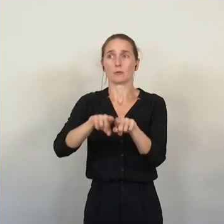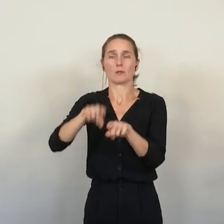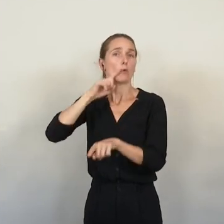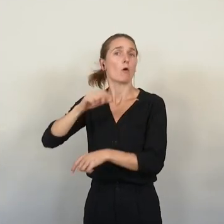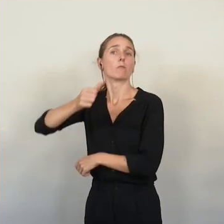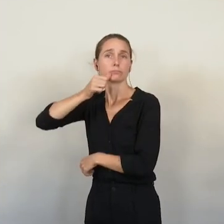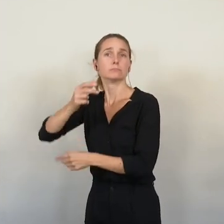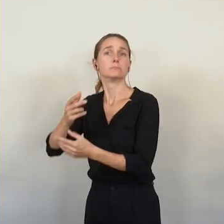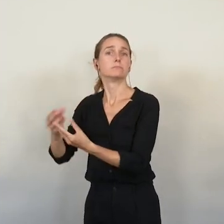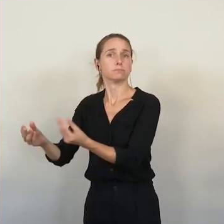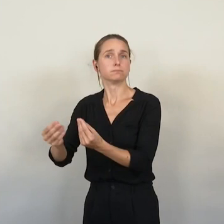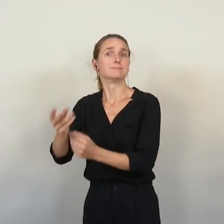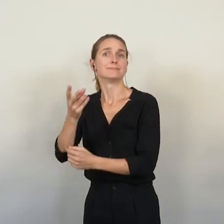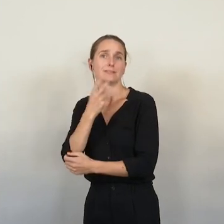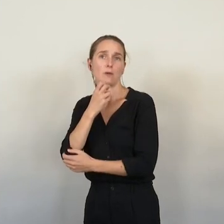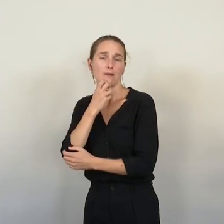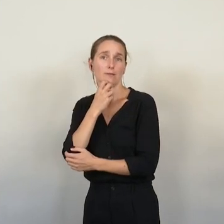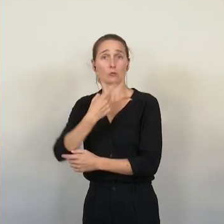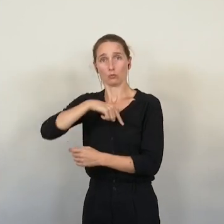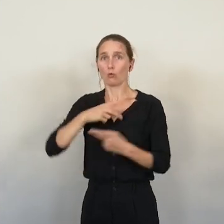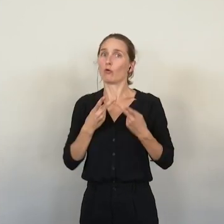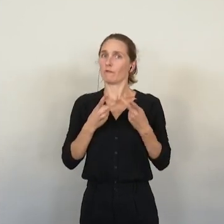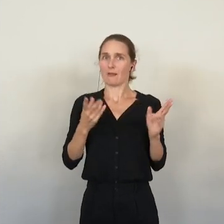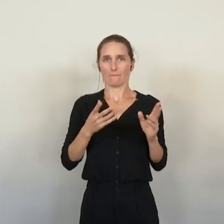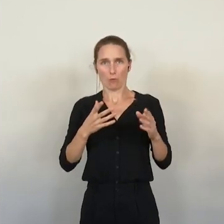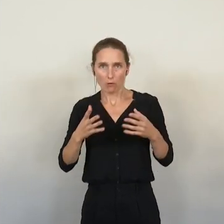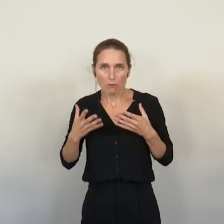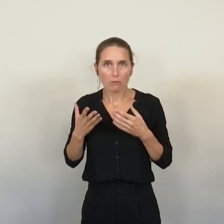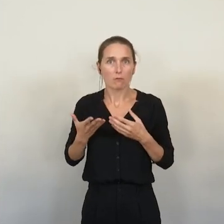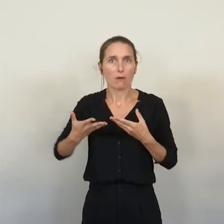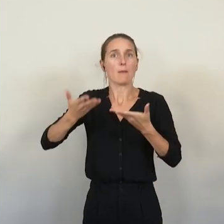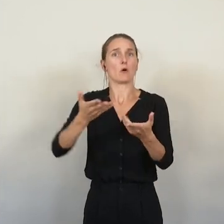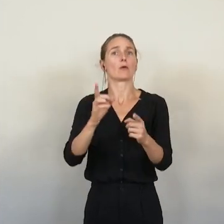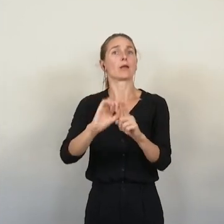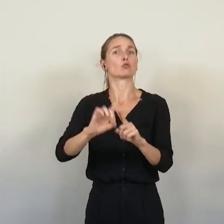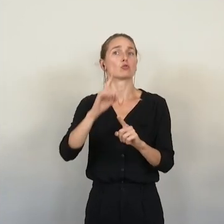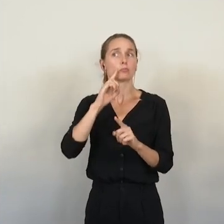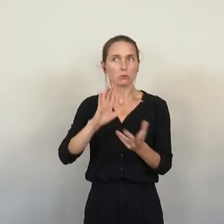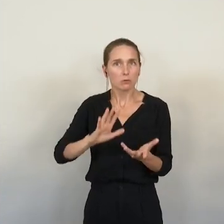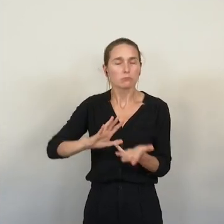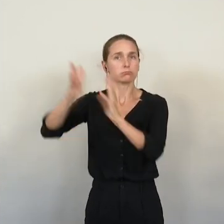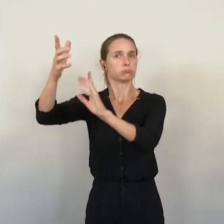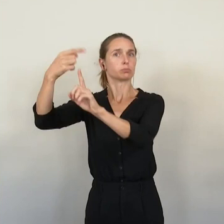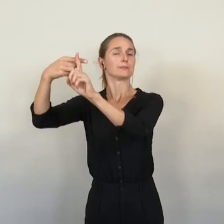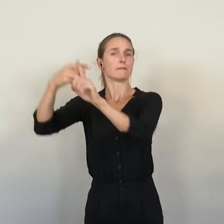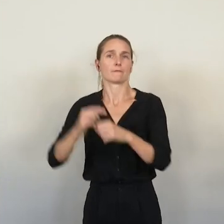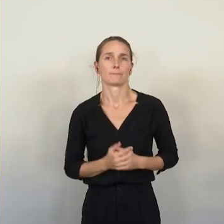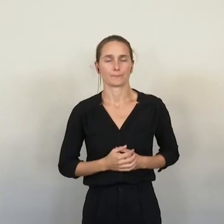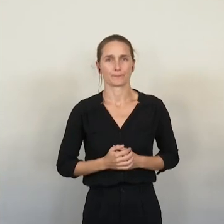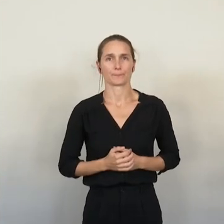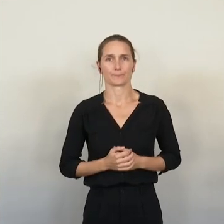contribuer pleinement en tant que municipalité transformatrice je vous remercie beaucoup de votre attention merci